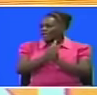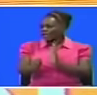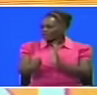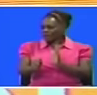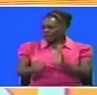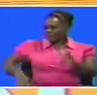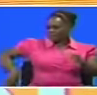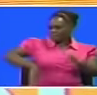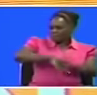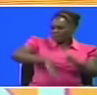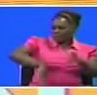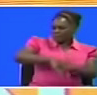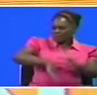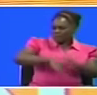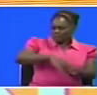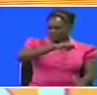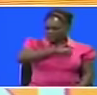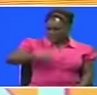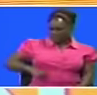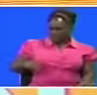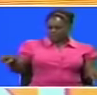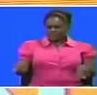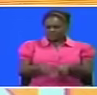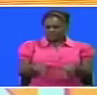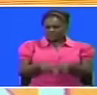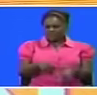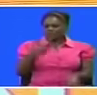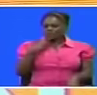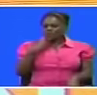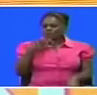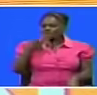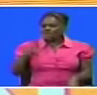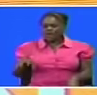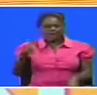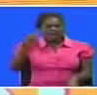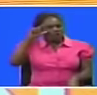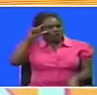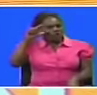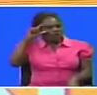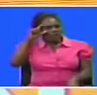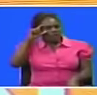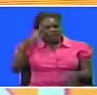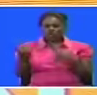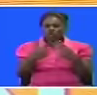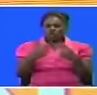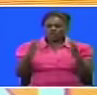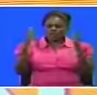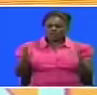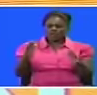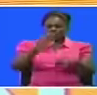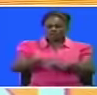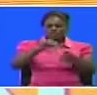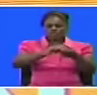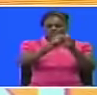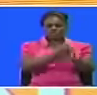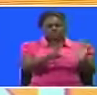kusakata soka. Maseneta nao wakiwemo Gideon Moi na James Orengo walitoa matamshi mazito kuhusu kubadilisha